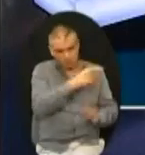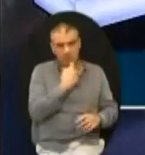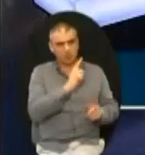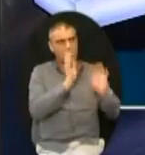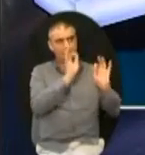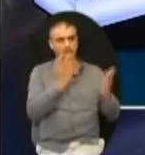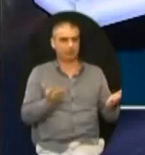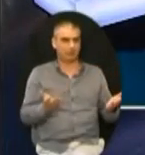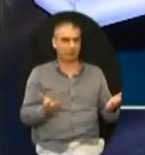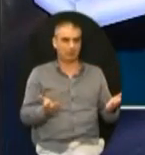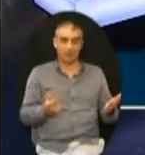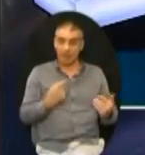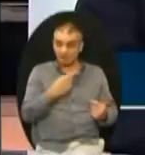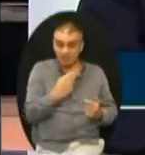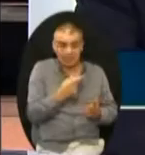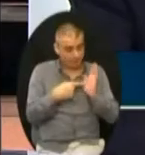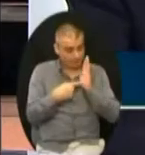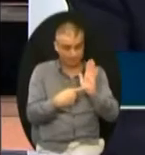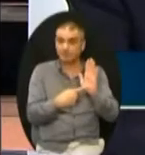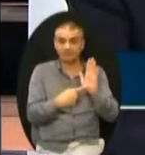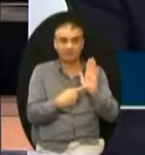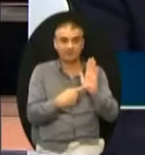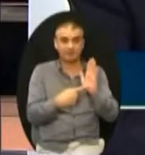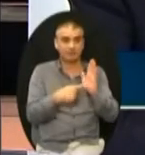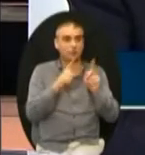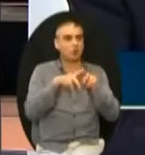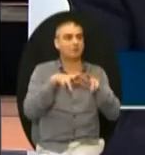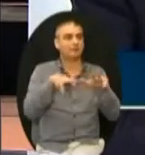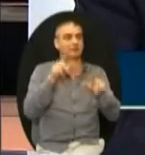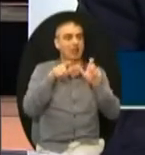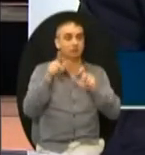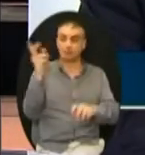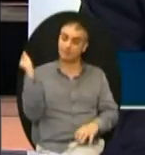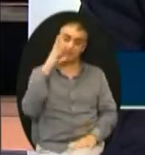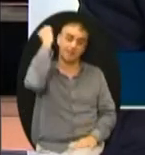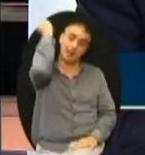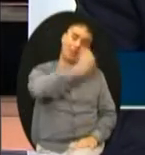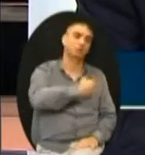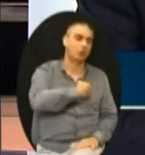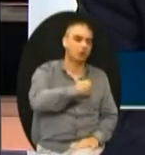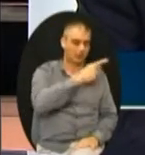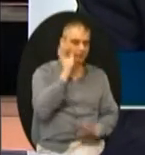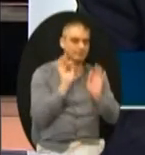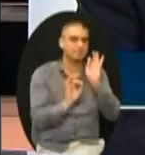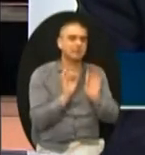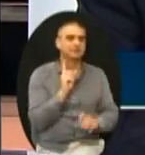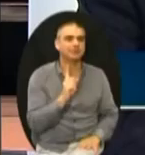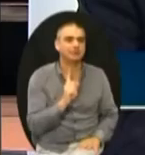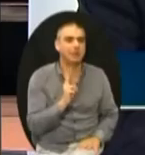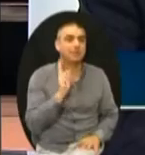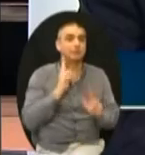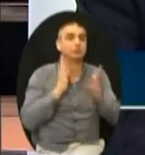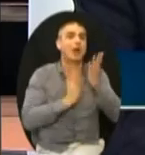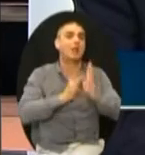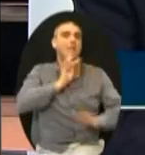זה לא בסדר, בוא. זה ככה. אבל כשאתה מציג אותם באסוציאציה של אנשים שבאים לרצוח אותי, אתה מסית בצורה